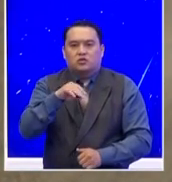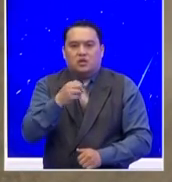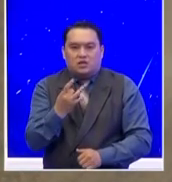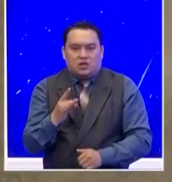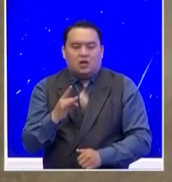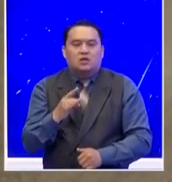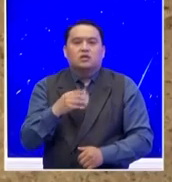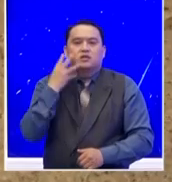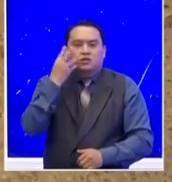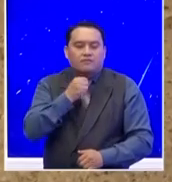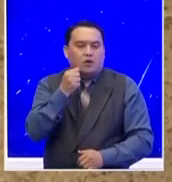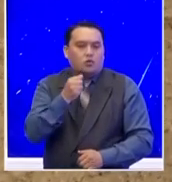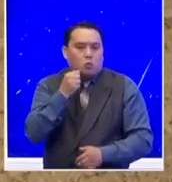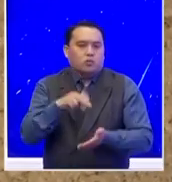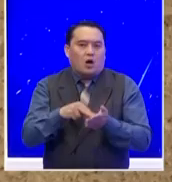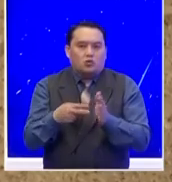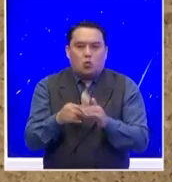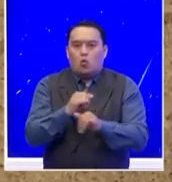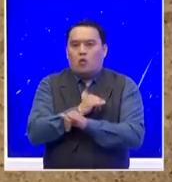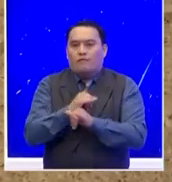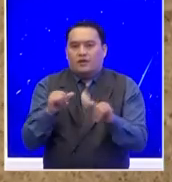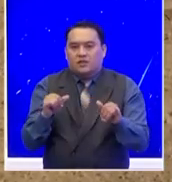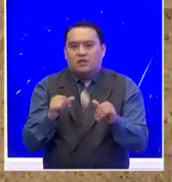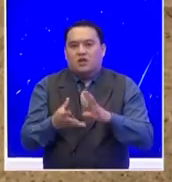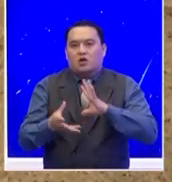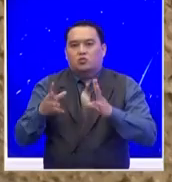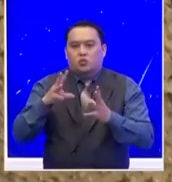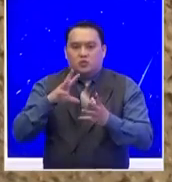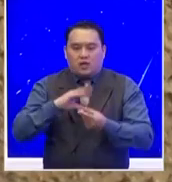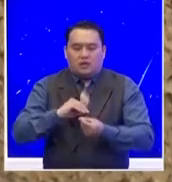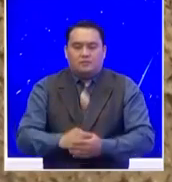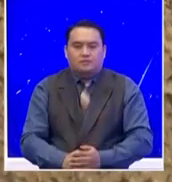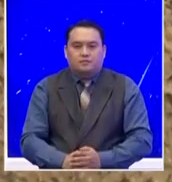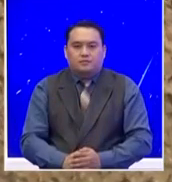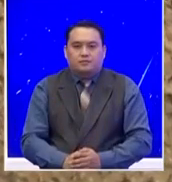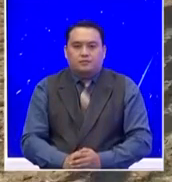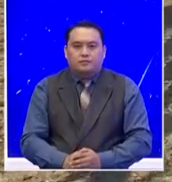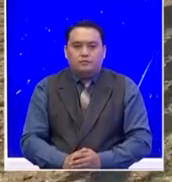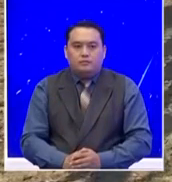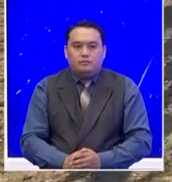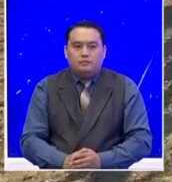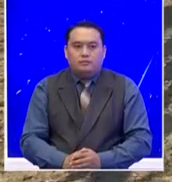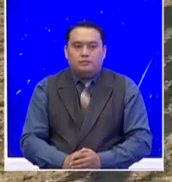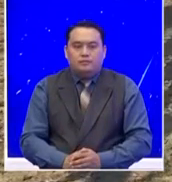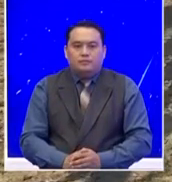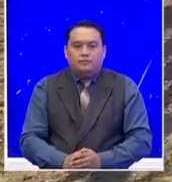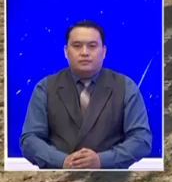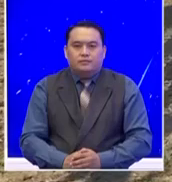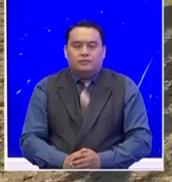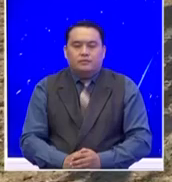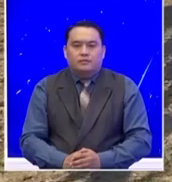сахарной свеклы. В этом году планируем увеличить результат, признается глава товарищества. Несмотря на этот